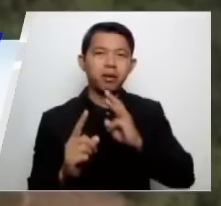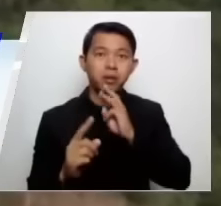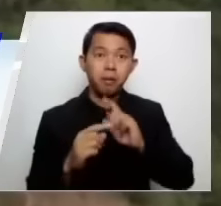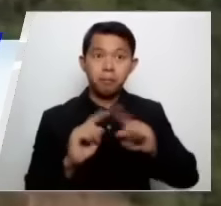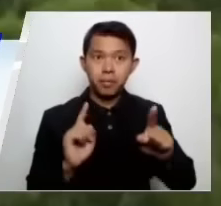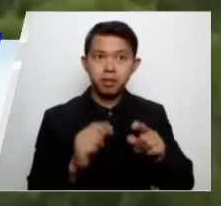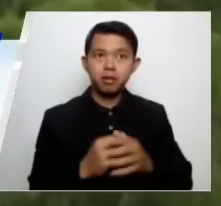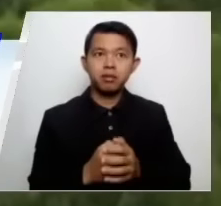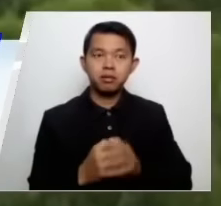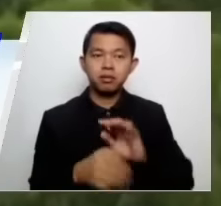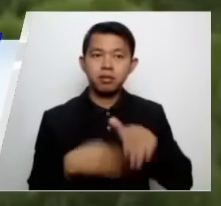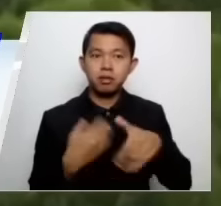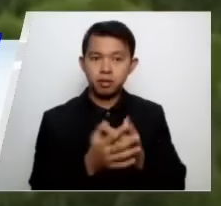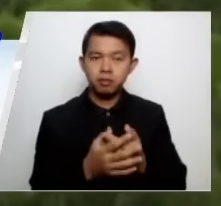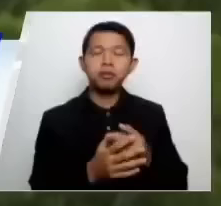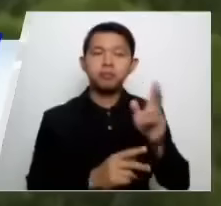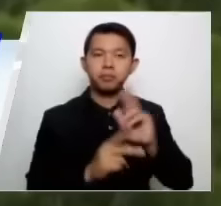stakeholders, yung mga